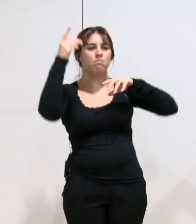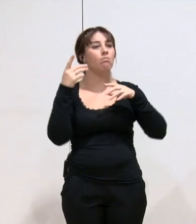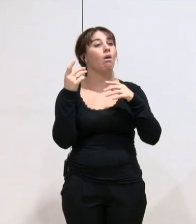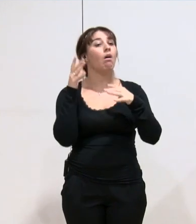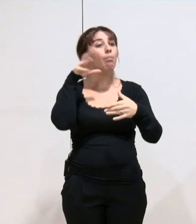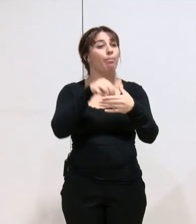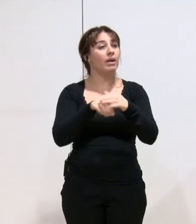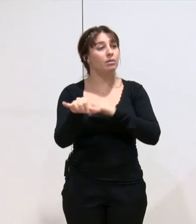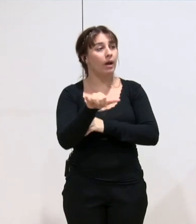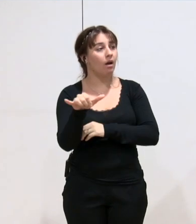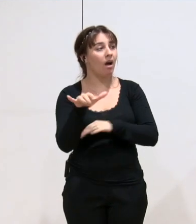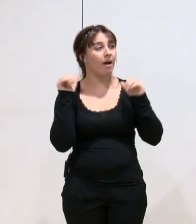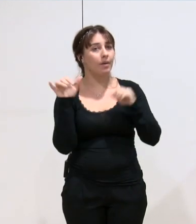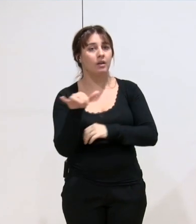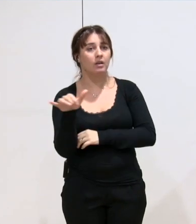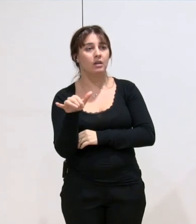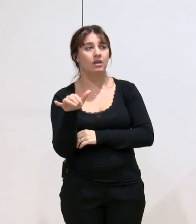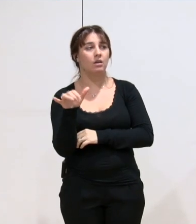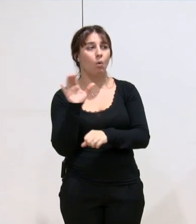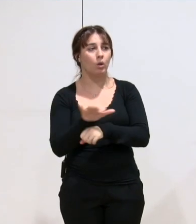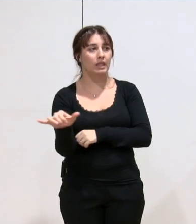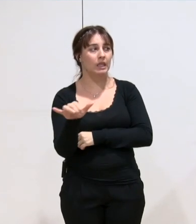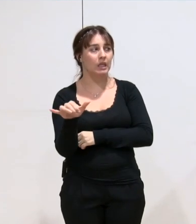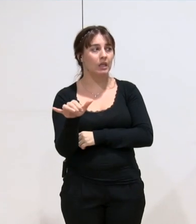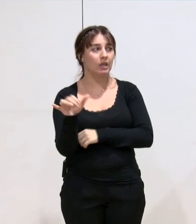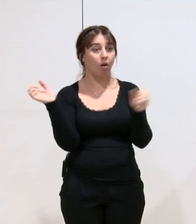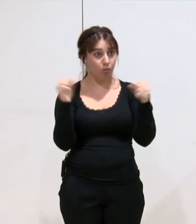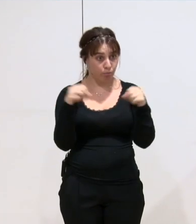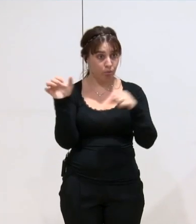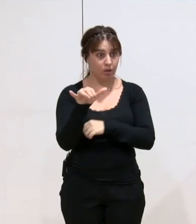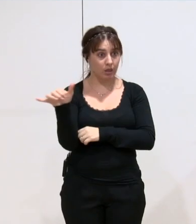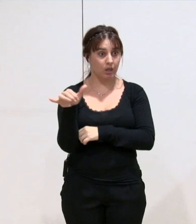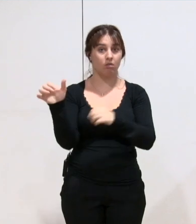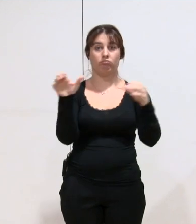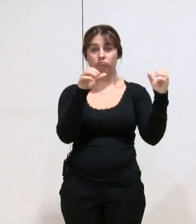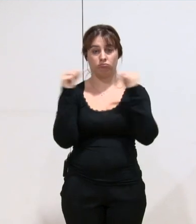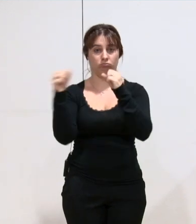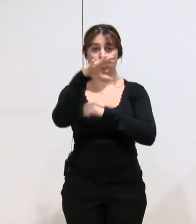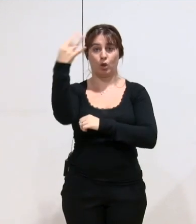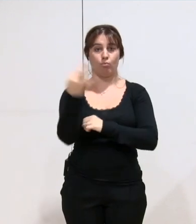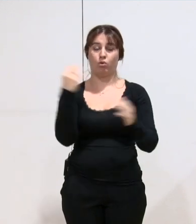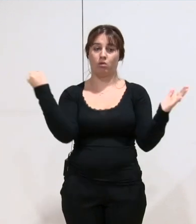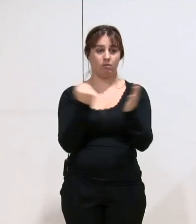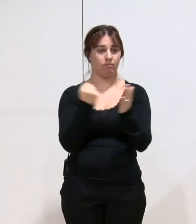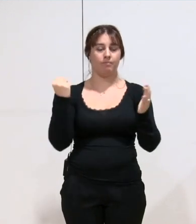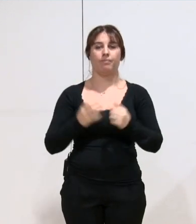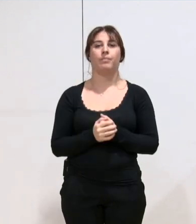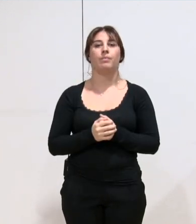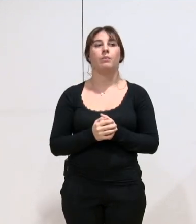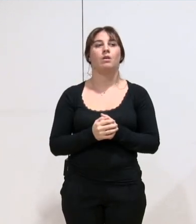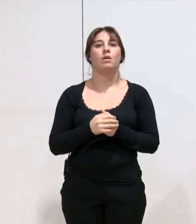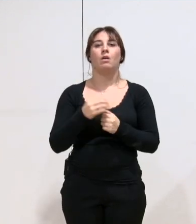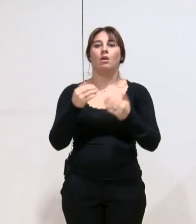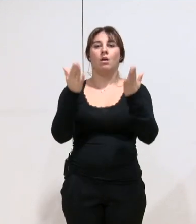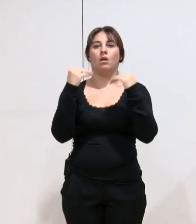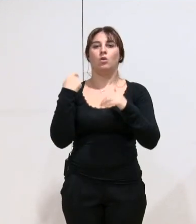vote ? Qui s'abstient ? Qui vote contre ? Qui vote pour ? Unanimité, délibération adoptée. La 16, c'est